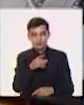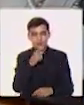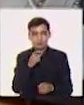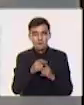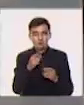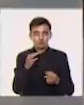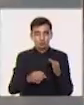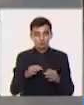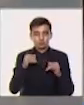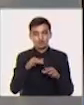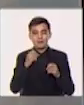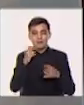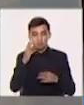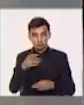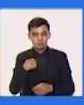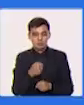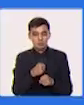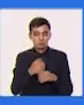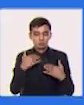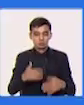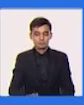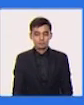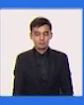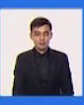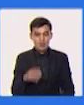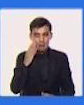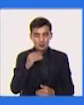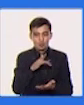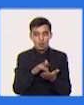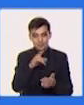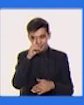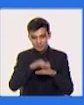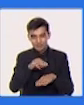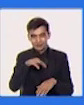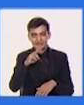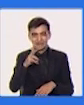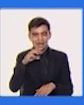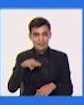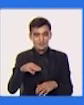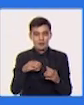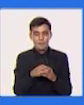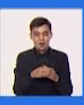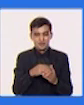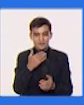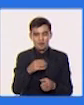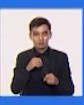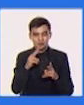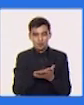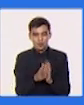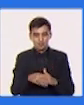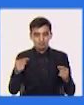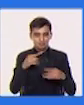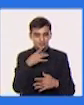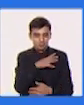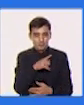сот шешіміне сәйкес жұмыс атқарған. Алматы қаласы әкімдігі ТКМ компаниясына ұзақ мерзімді жоспарлау сәйкес келмегендіктен және